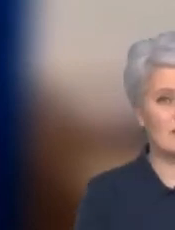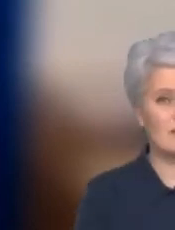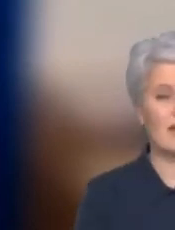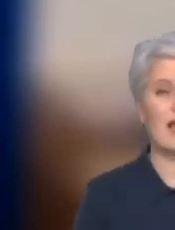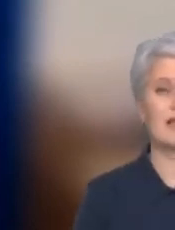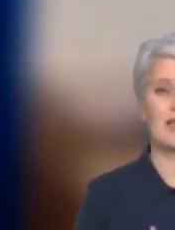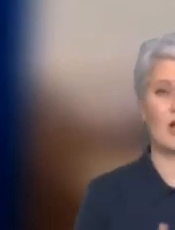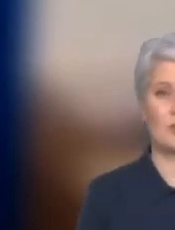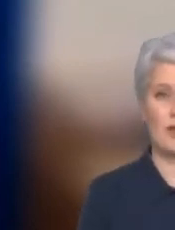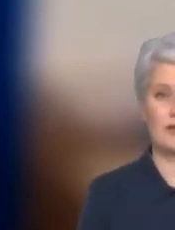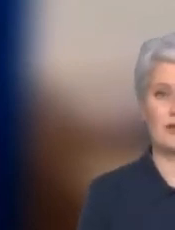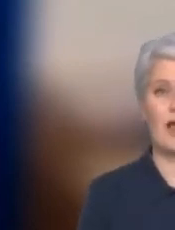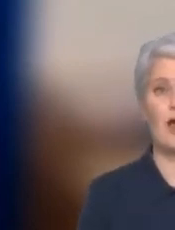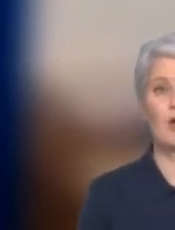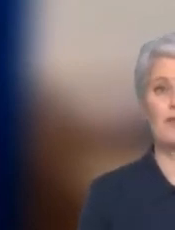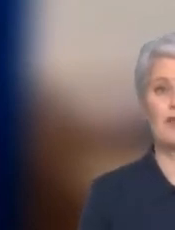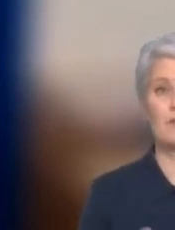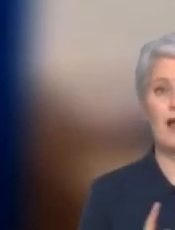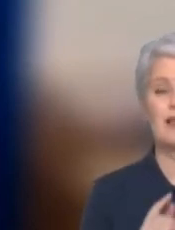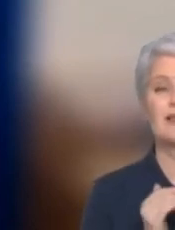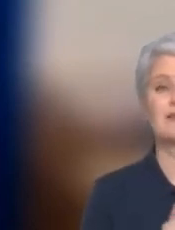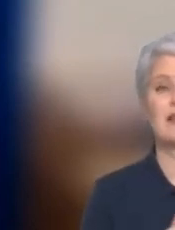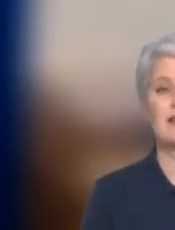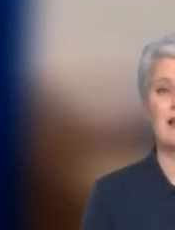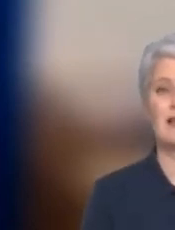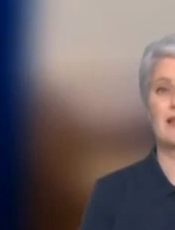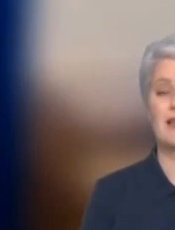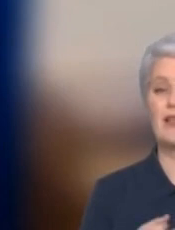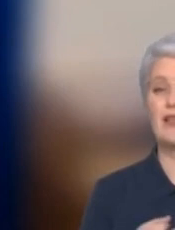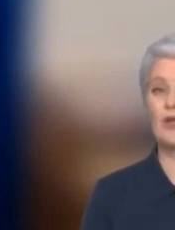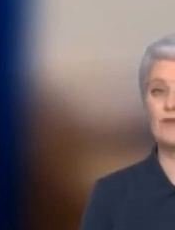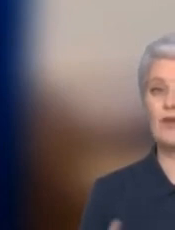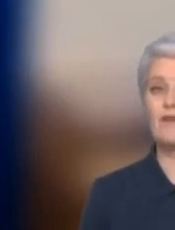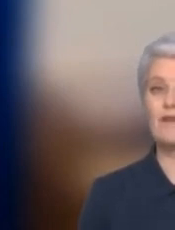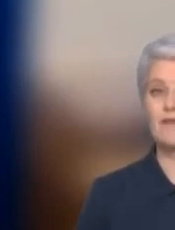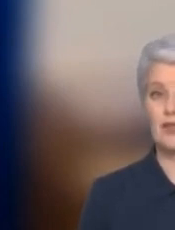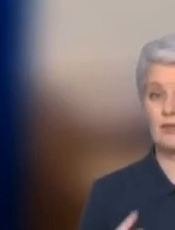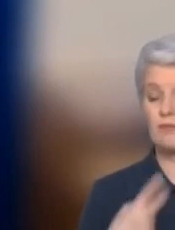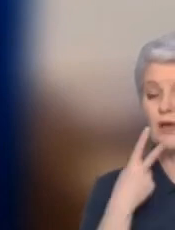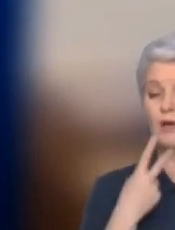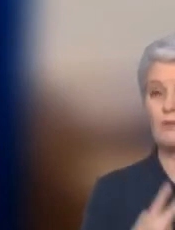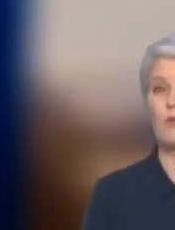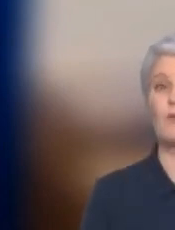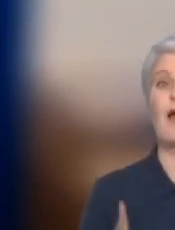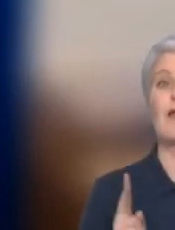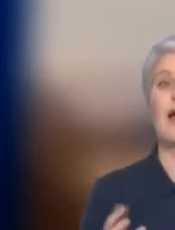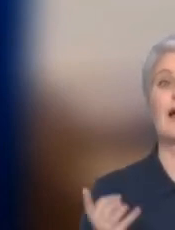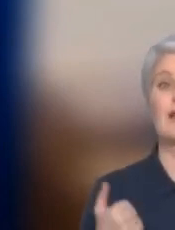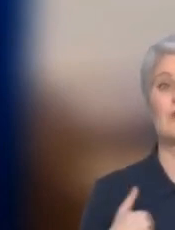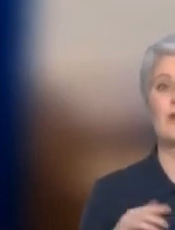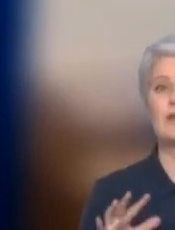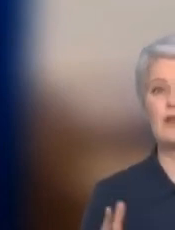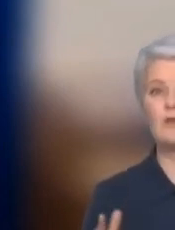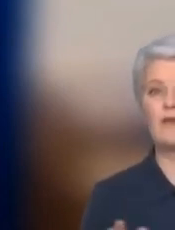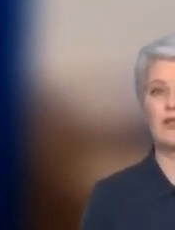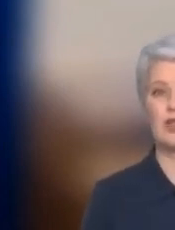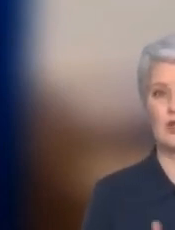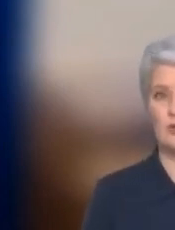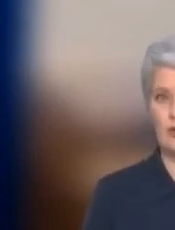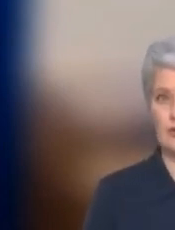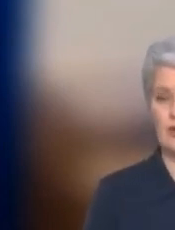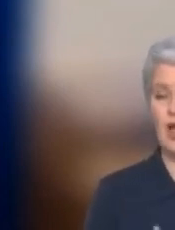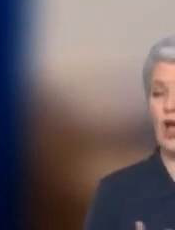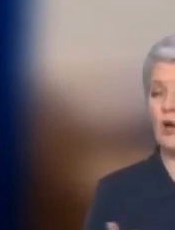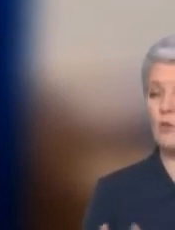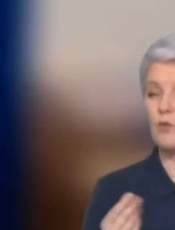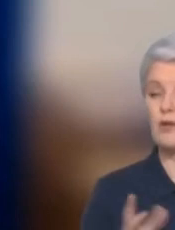заплатить їй щонайменше мінімальні стандарти, що забезпечать, що дозволять вижити. Ми бачимо, яка зараз у нас непевна ситуація, і